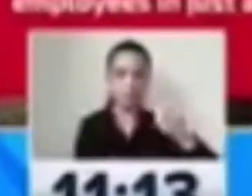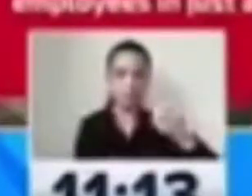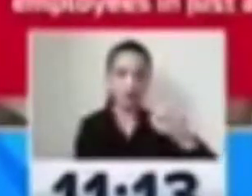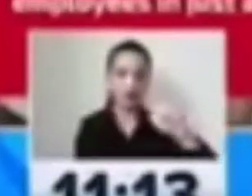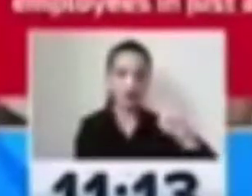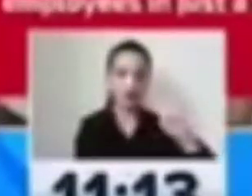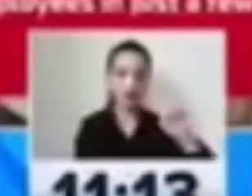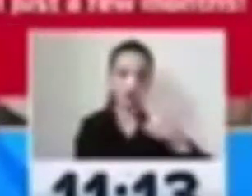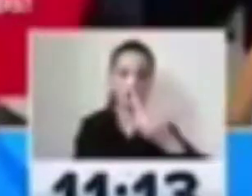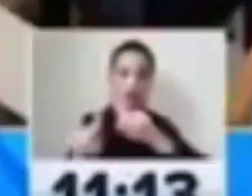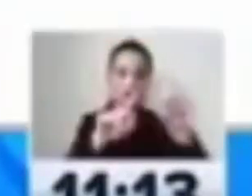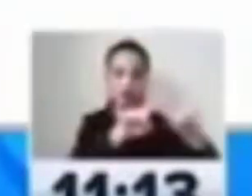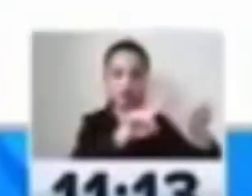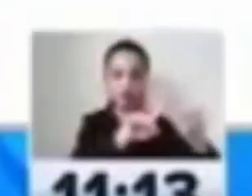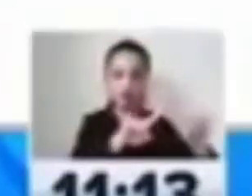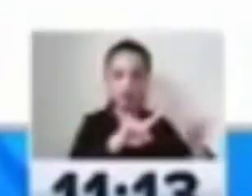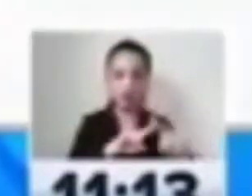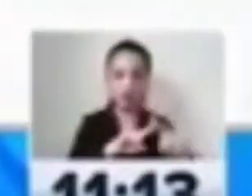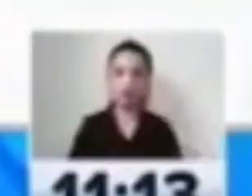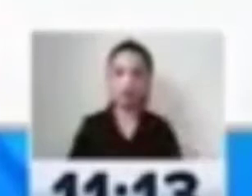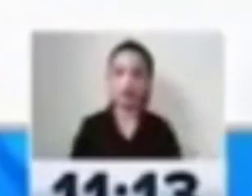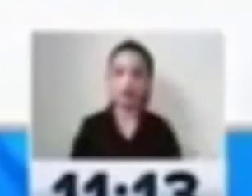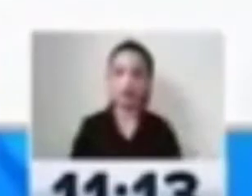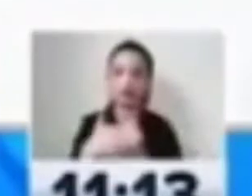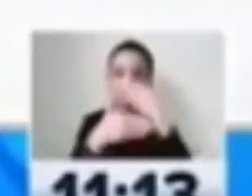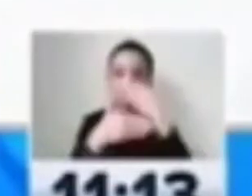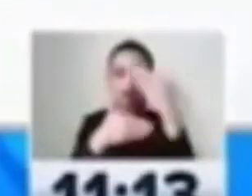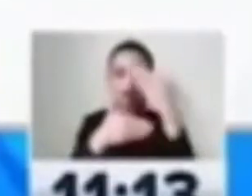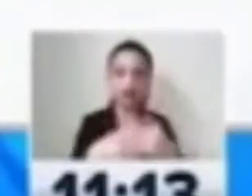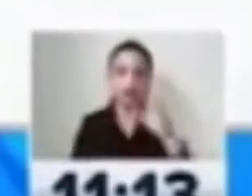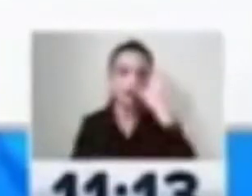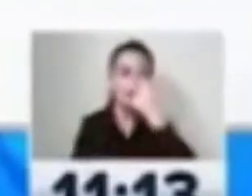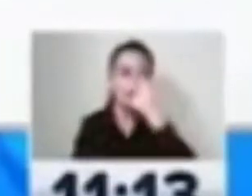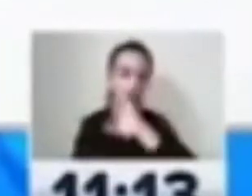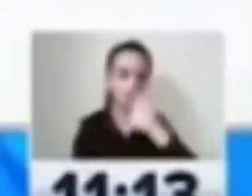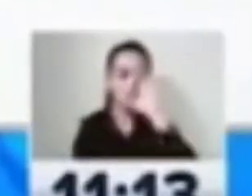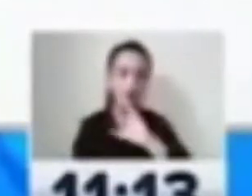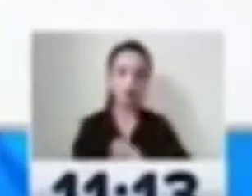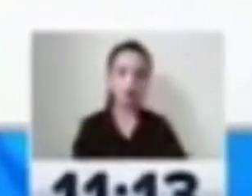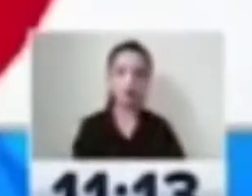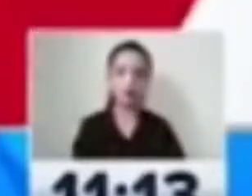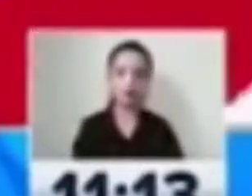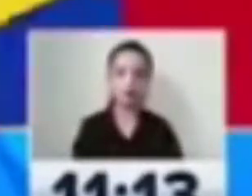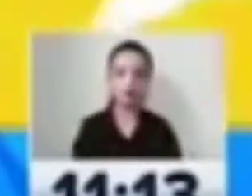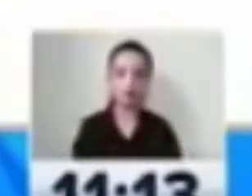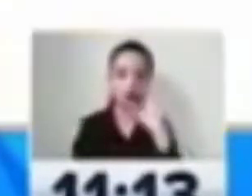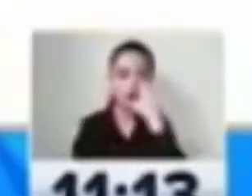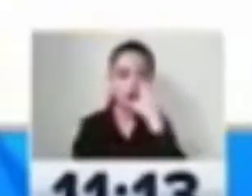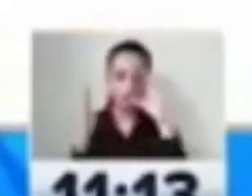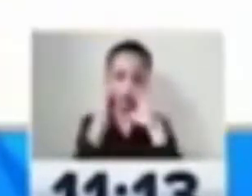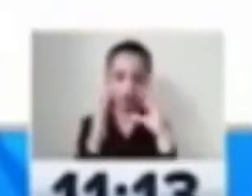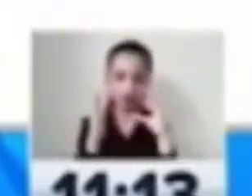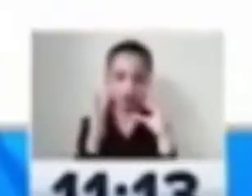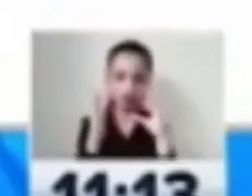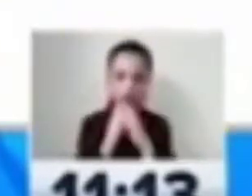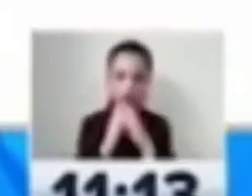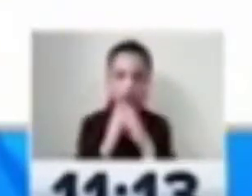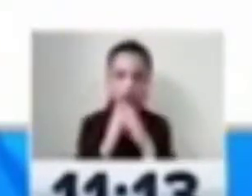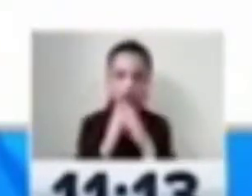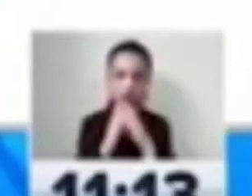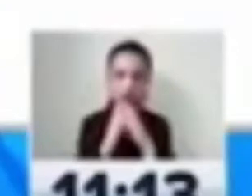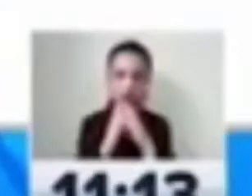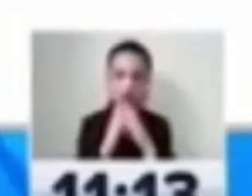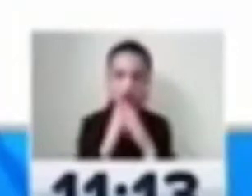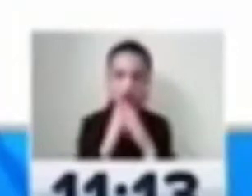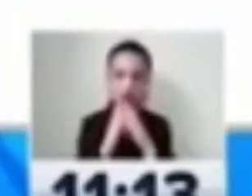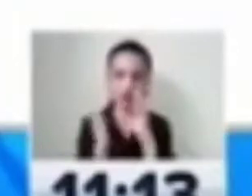Islamic Telephone Company. At ang purpose po ng initial franchise ng dito was to serve the underserved in Mindanao. Kaya